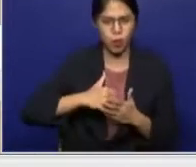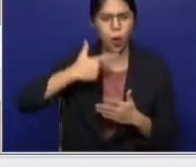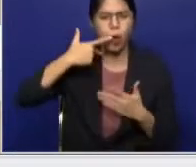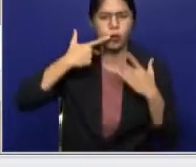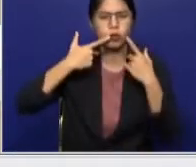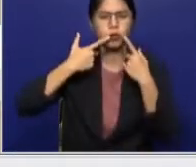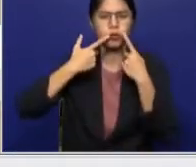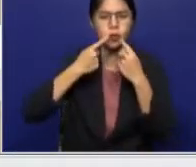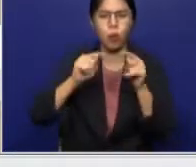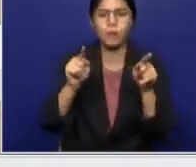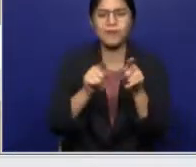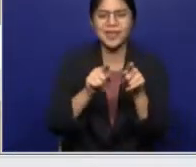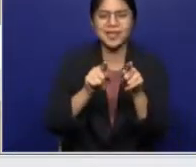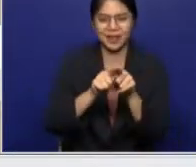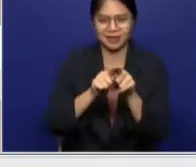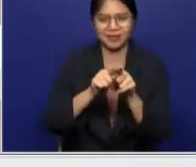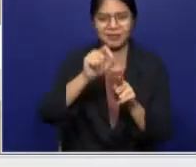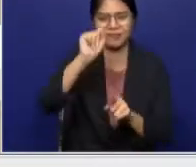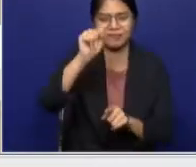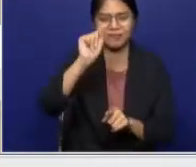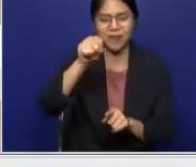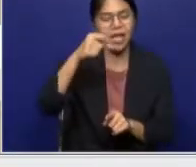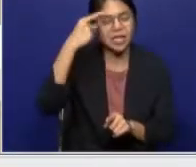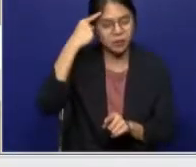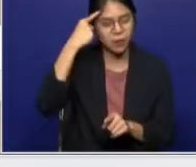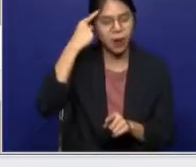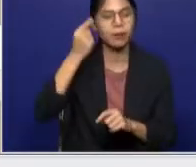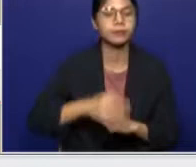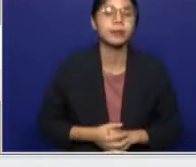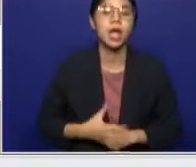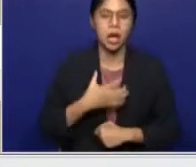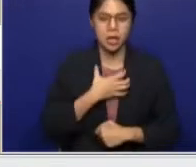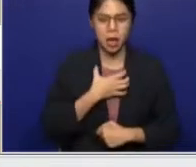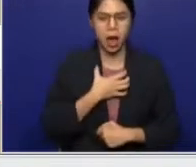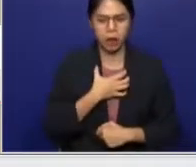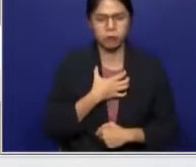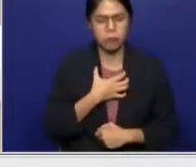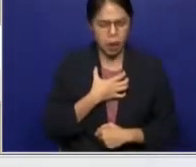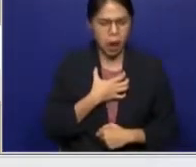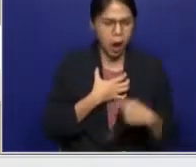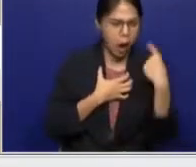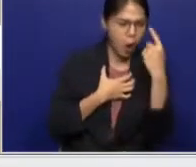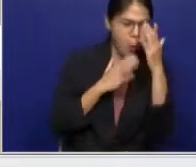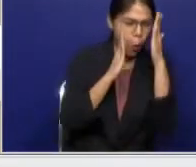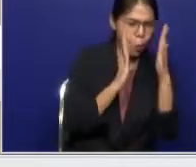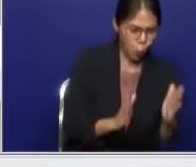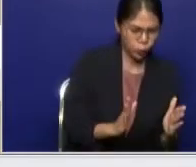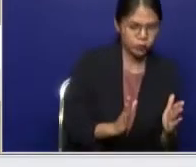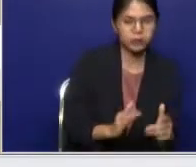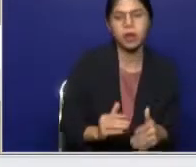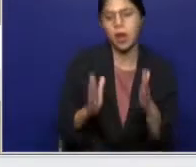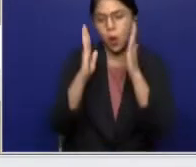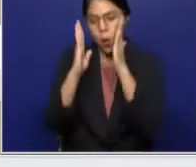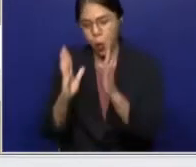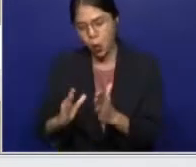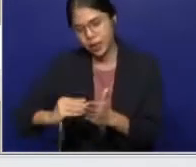ายๆกันกับที่ผมจะตอบต่อไปนี้นะครับว่าเราอยากได้คนหรือเราอยากได้บัณฑิตหรือเ